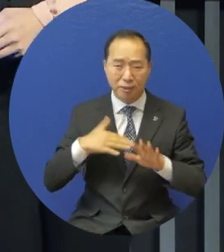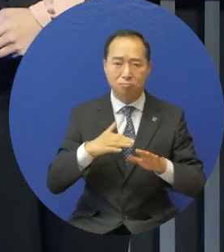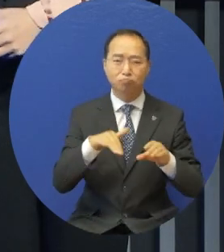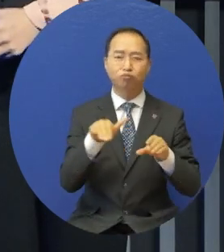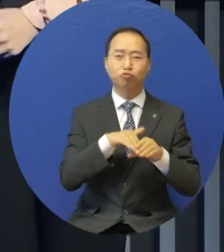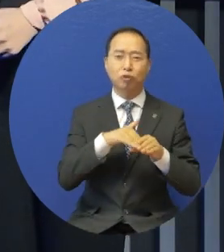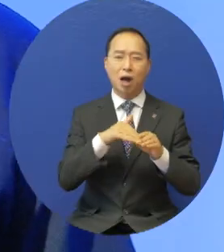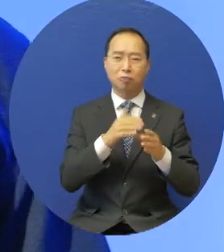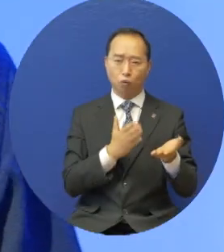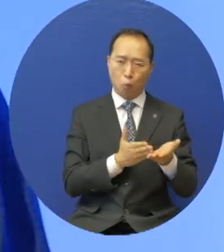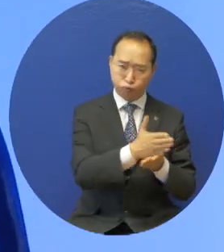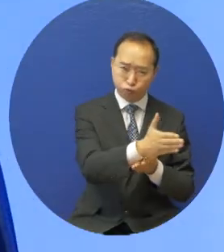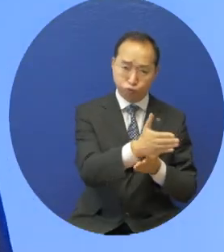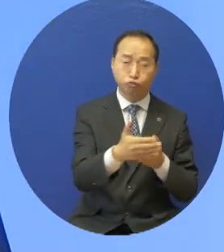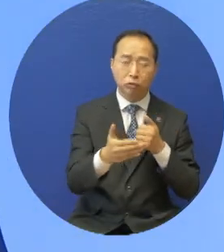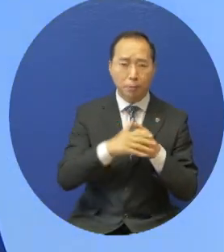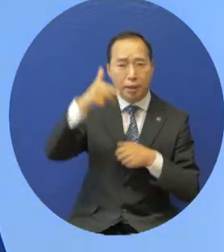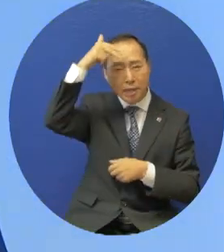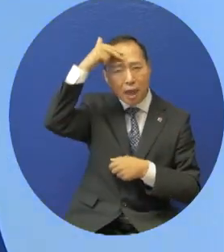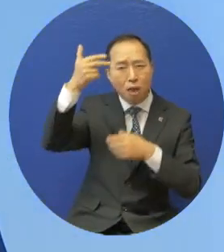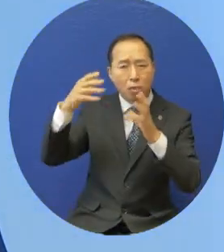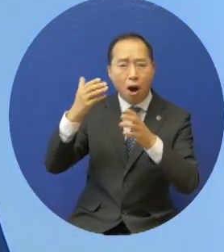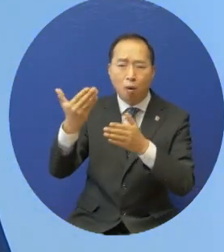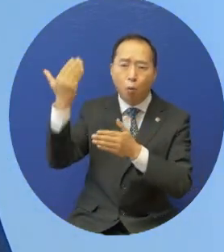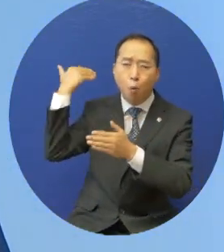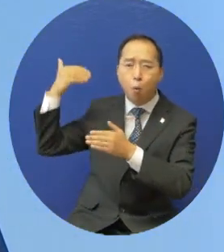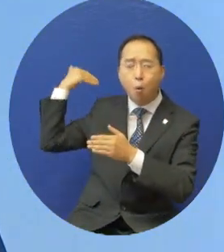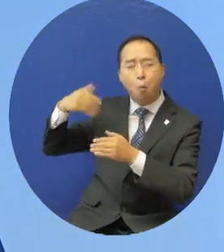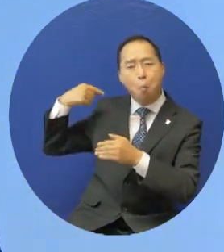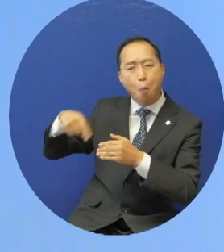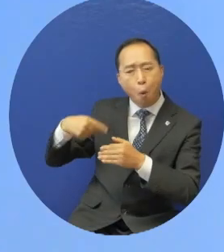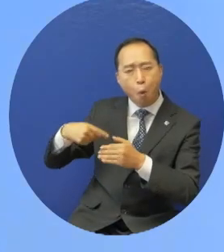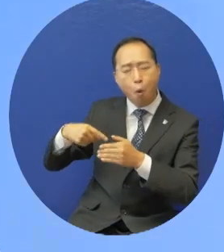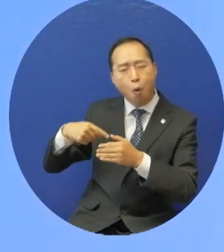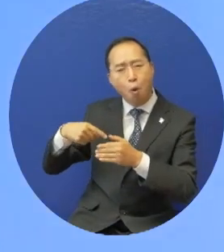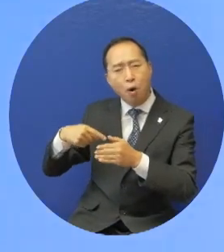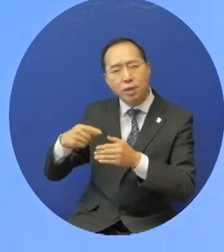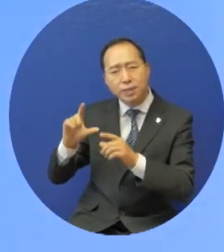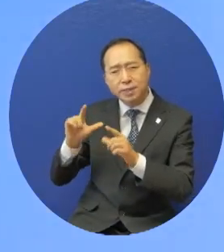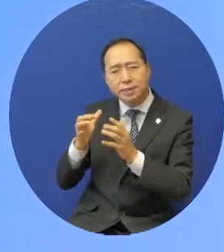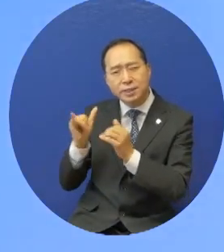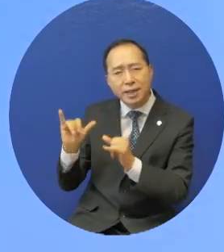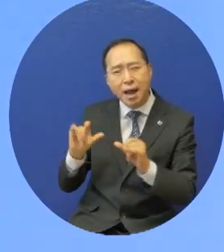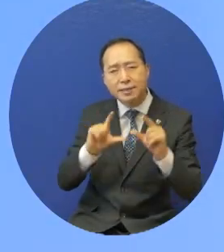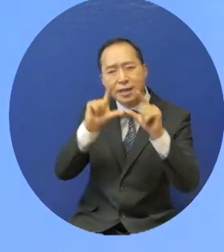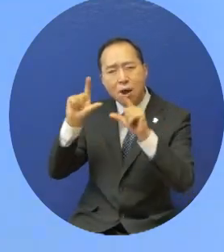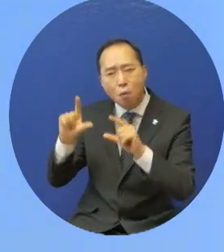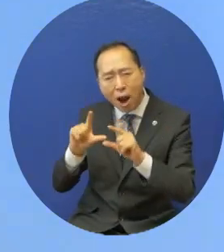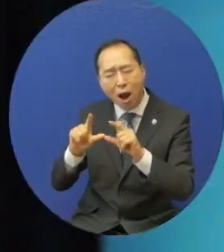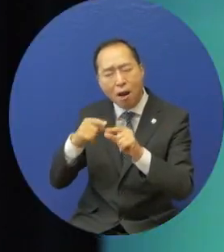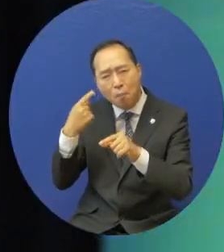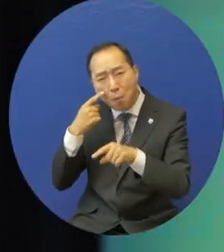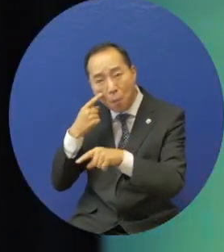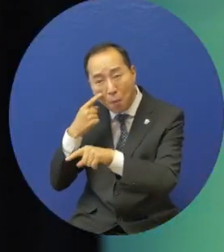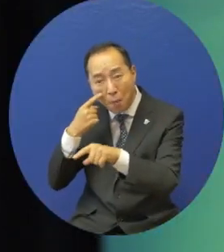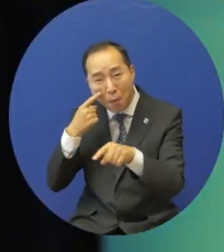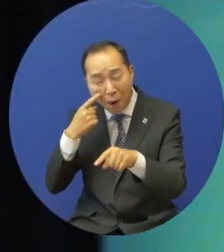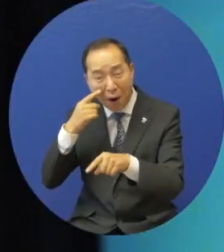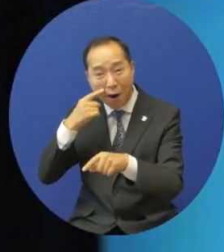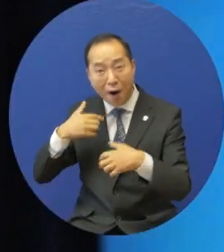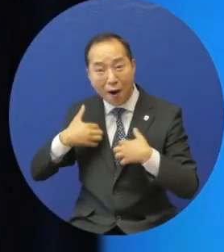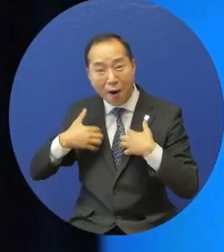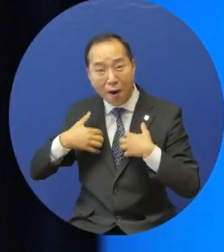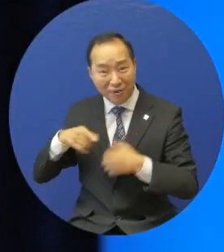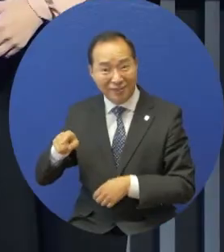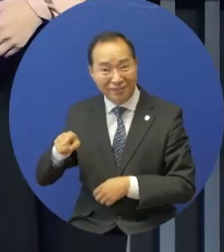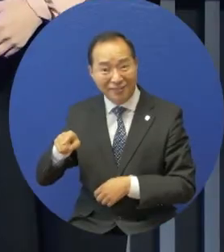고전문학을 전공하다 보니까 전통시대의 자료에 대해서 다양하게 다루고 그 속에 나타난 인간의 생활상, 기본적인 생활상